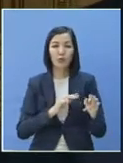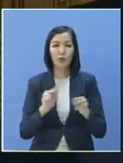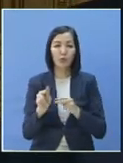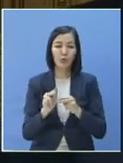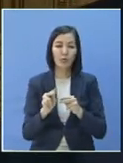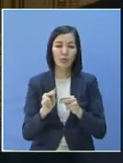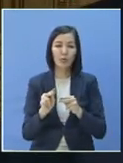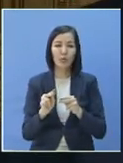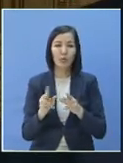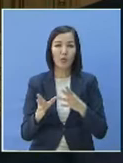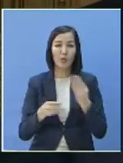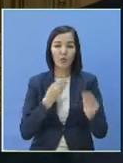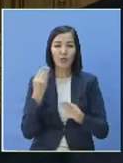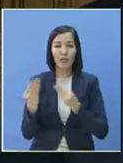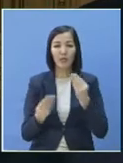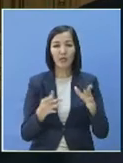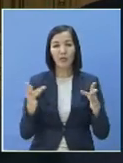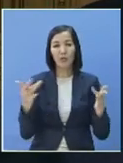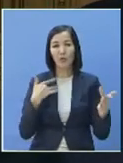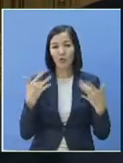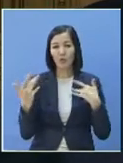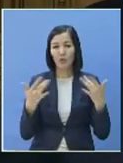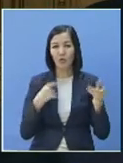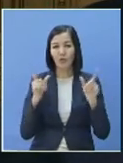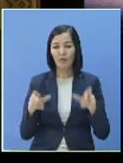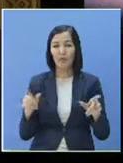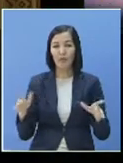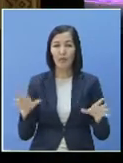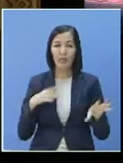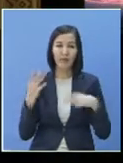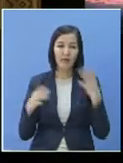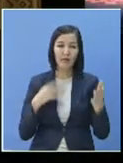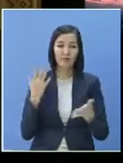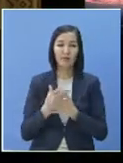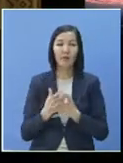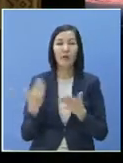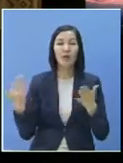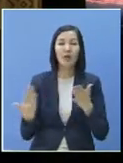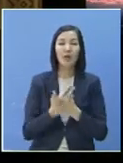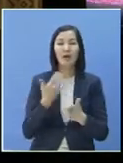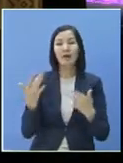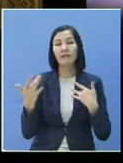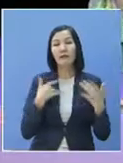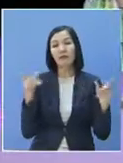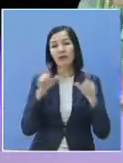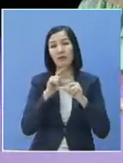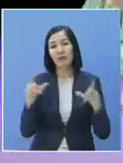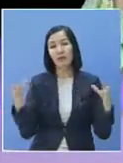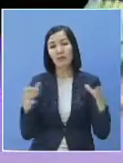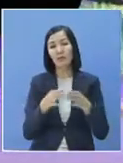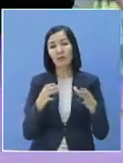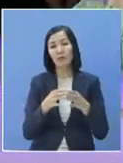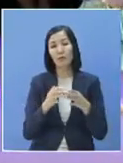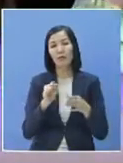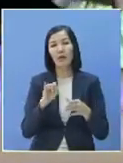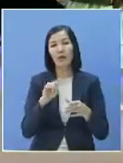соған ойнайтын, сол образ шығаратын актерлармен дайындық үстіндеміз. Жаңа театр маусымын өнер ордасы Мұхтар Әуезовтің шығармасына